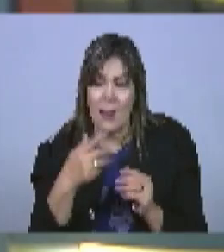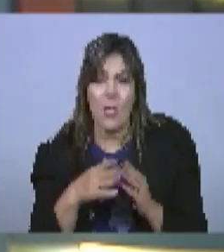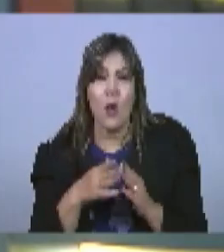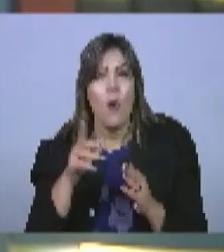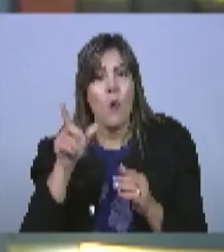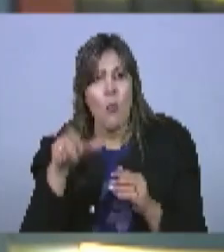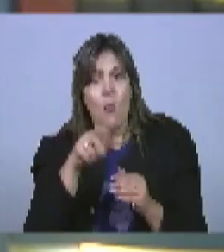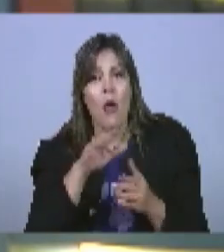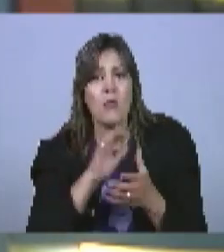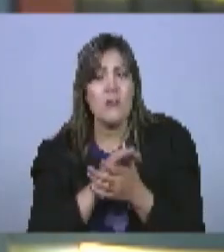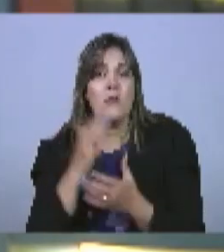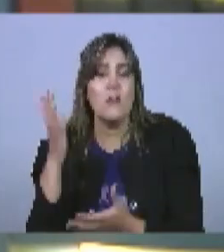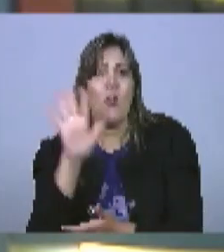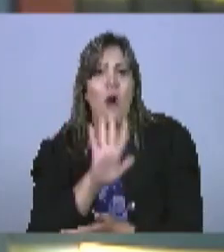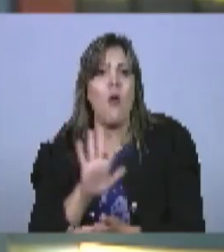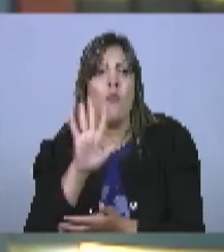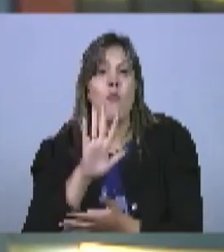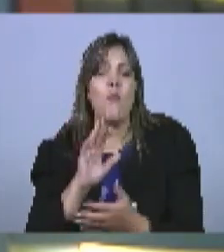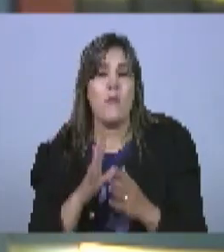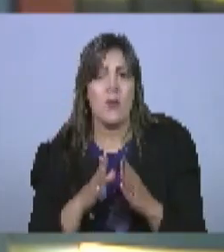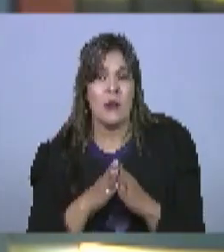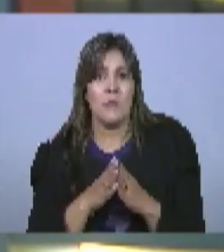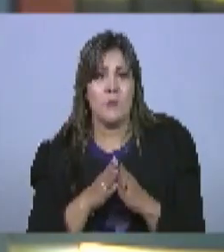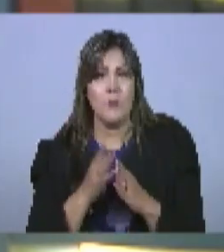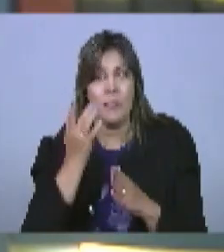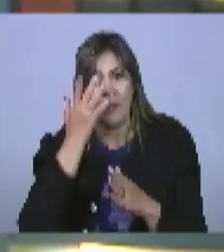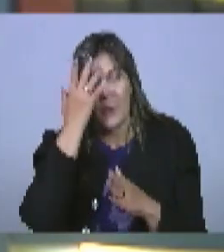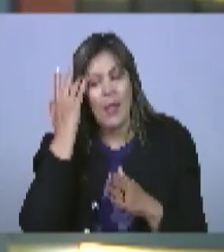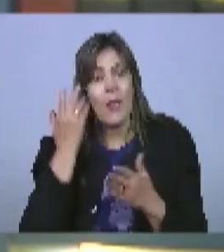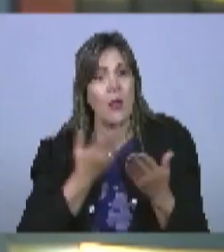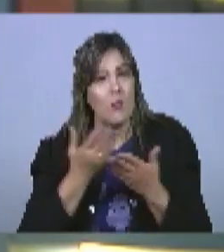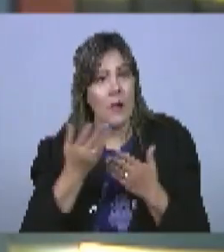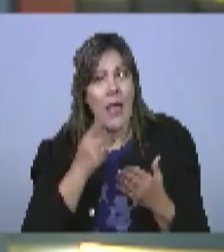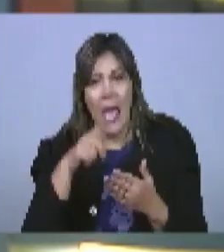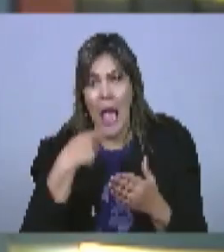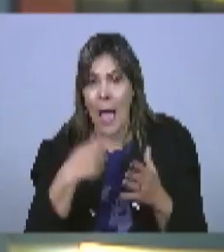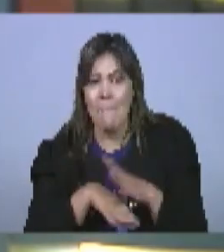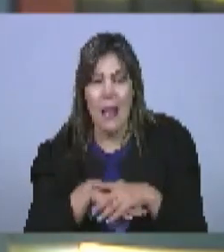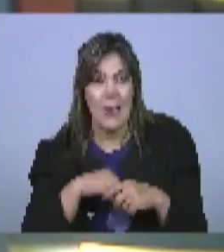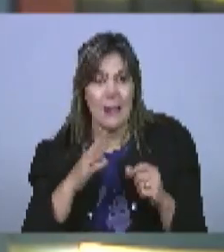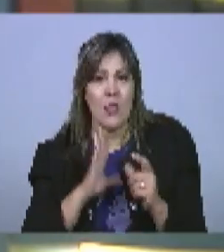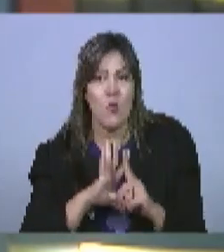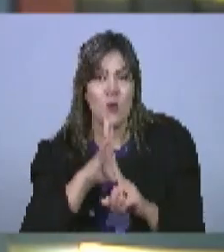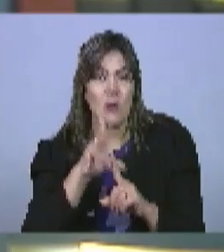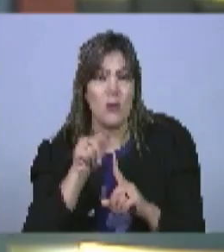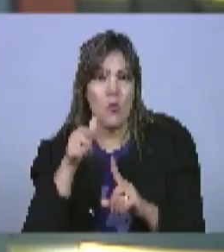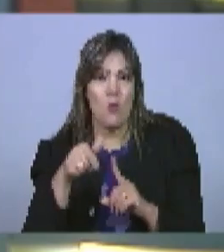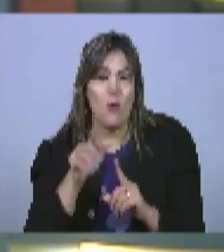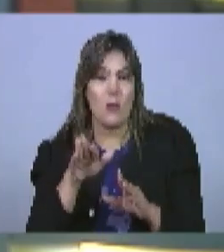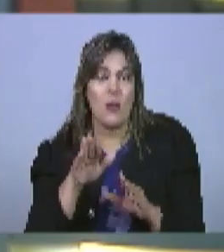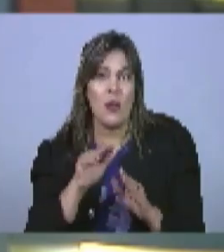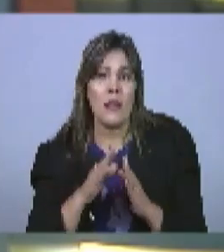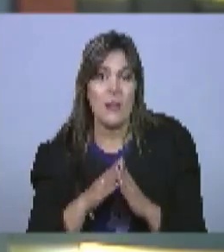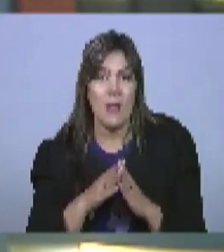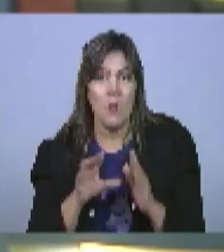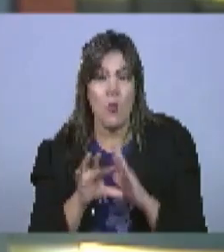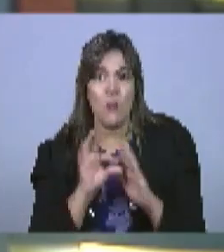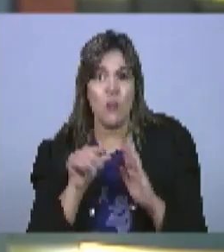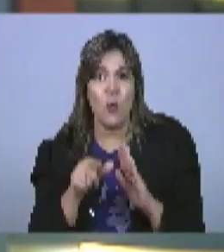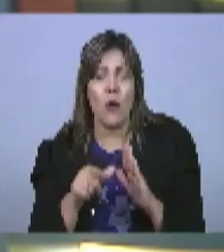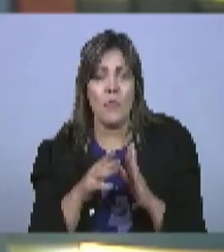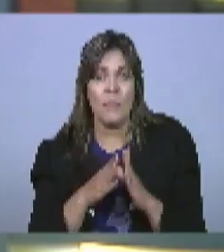الاصدقاء الاوروبيين بالنسبه لها بمجريات الامور وتطورات الاحداث بشان هذا